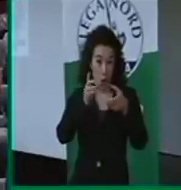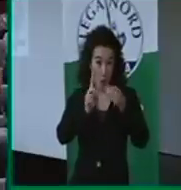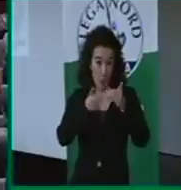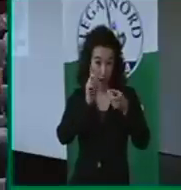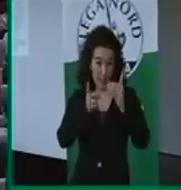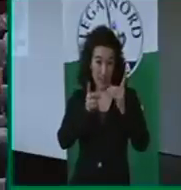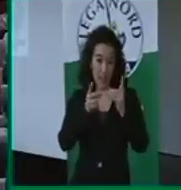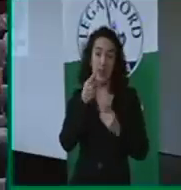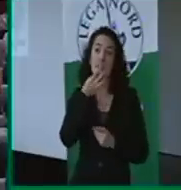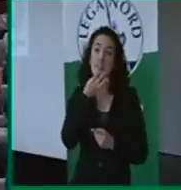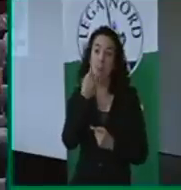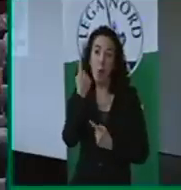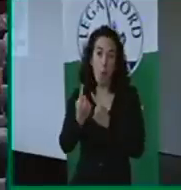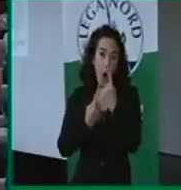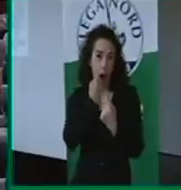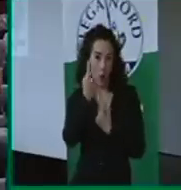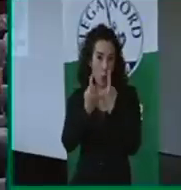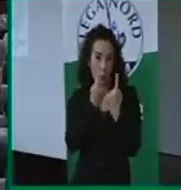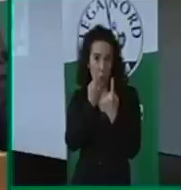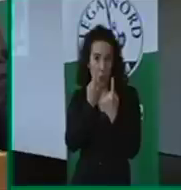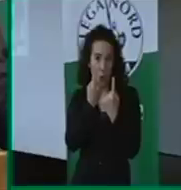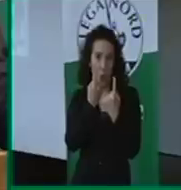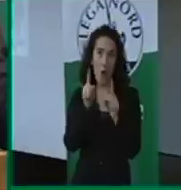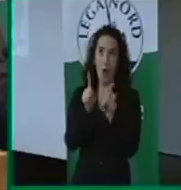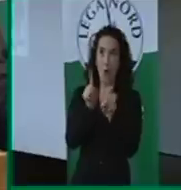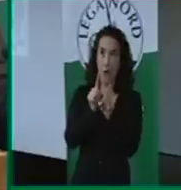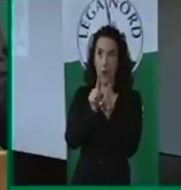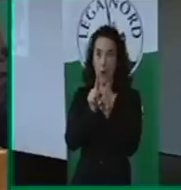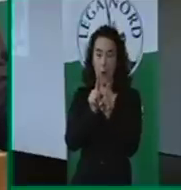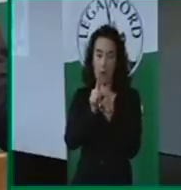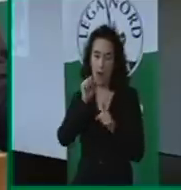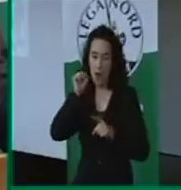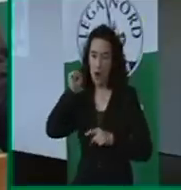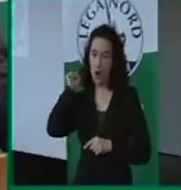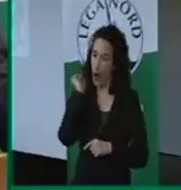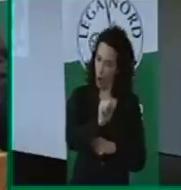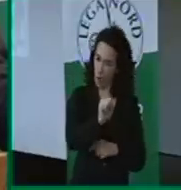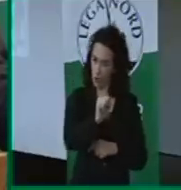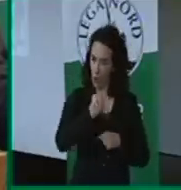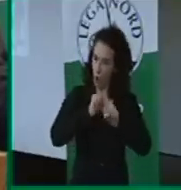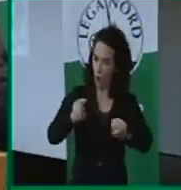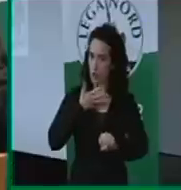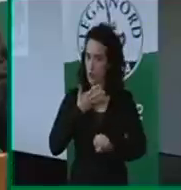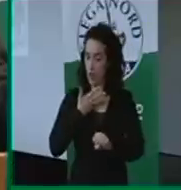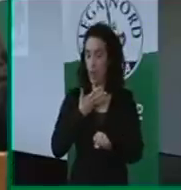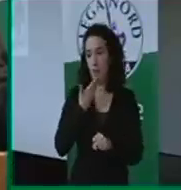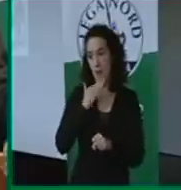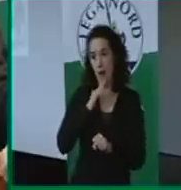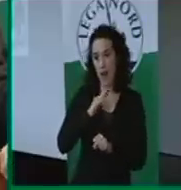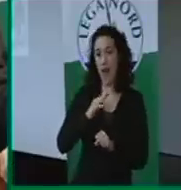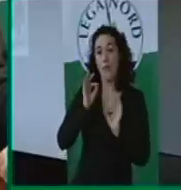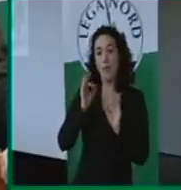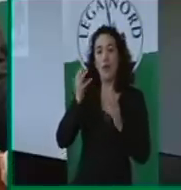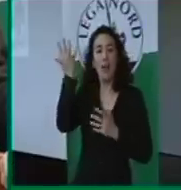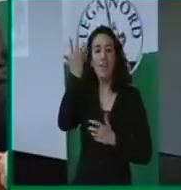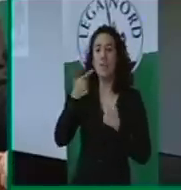che ogni tanto qualcuno che ha di andare controcorrente di fare il salmone si trova e quindi questo dovrebbe essere un esempio anche per tutti voi che